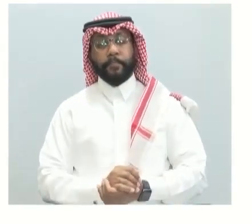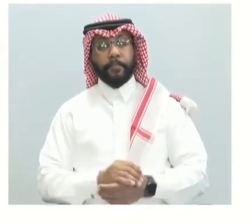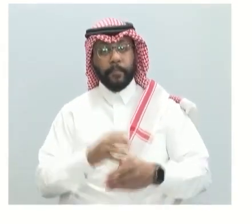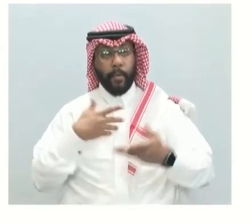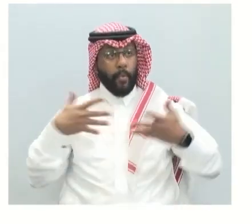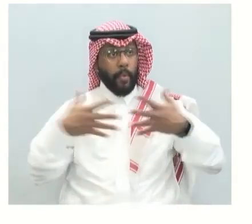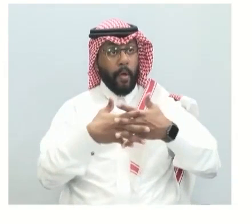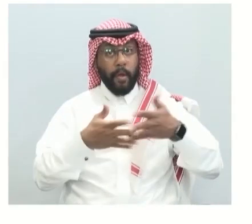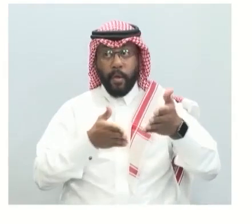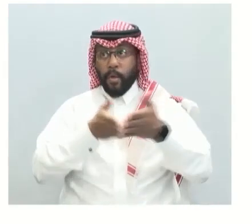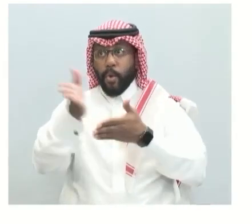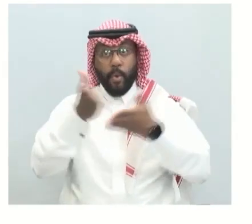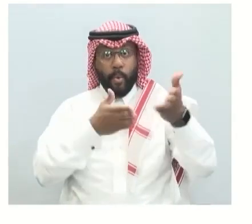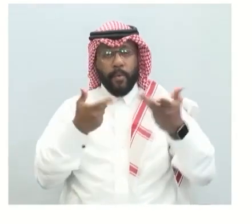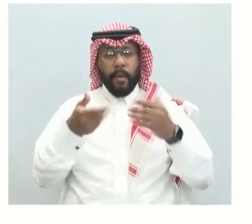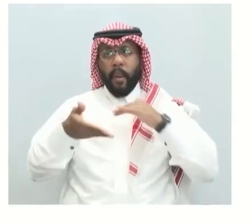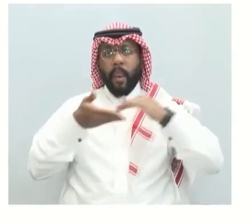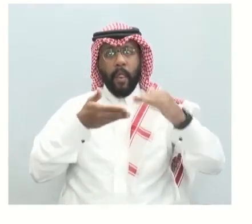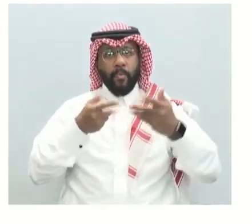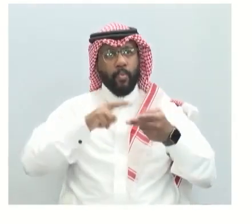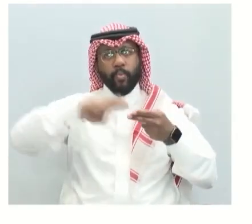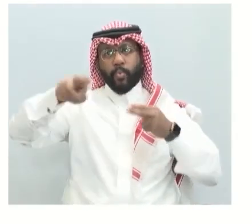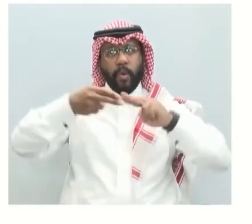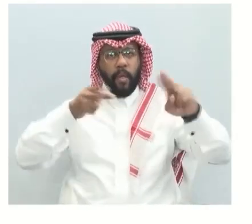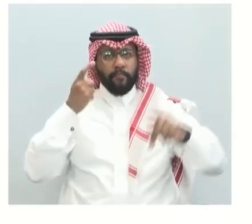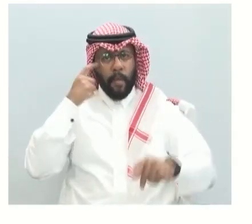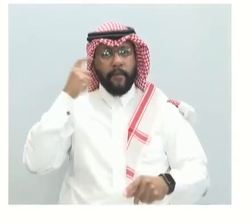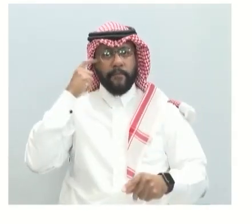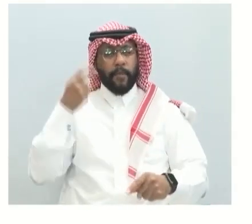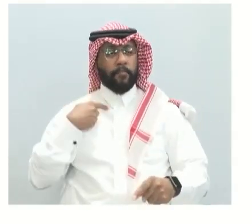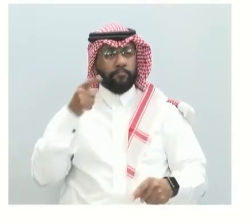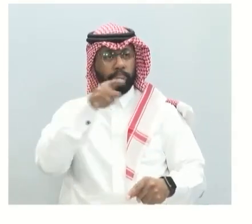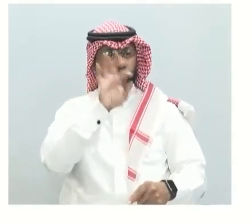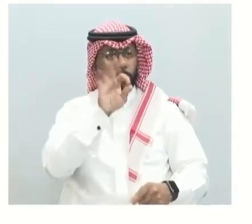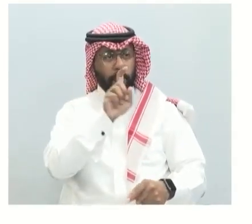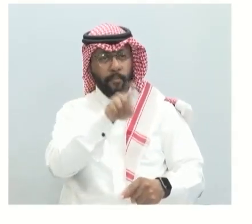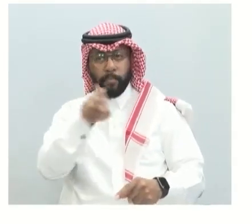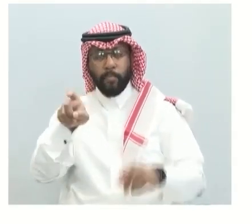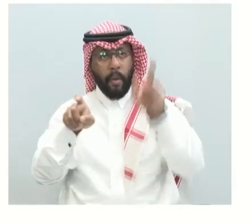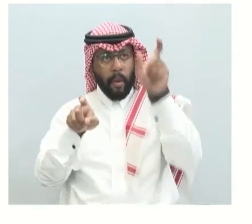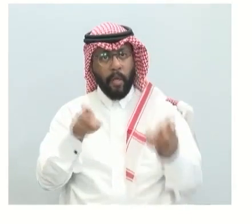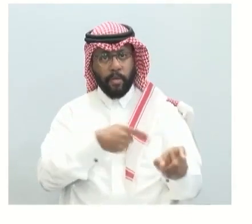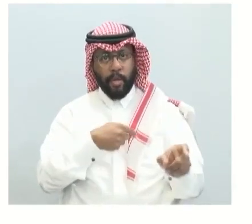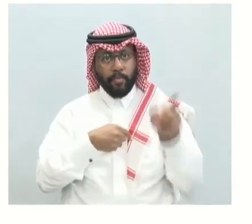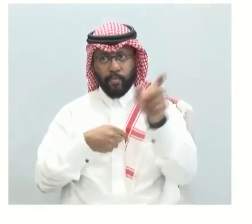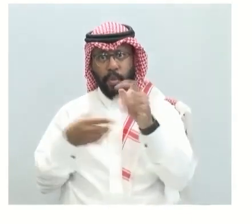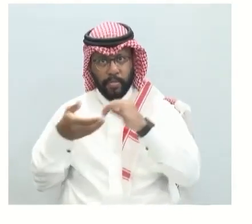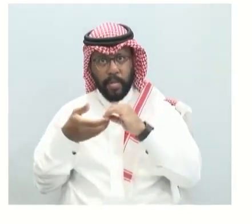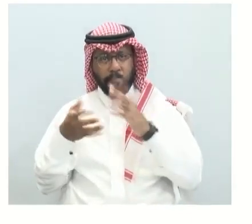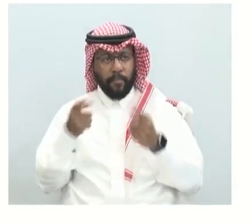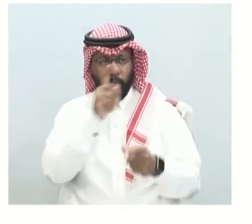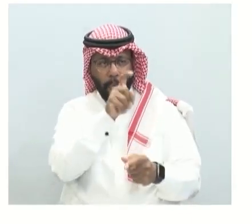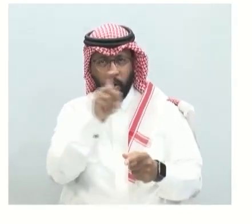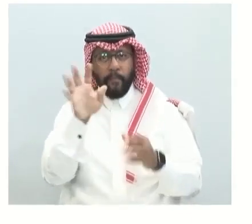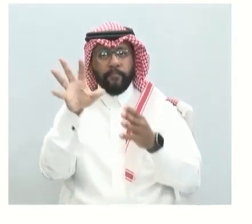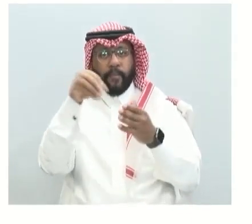تبادل الملفات عاده يتم تبادل الملفات مع الاشخاص الذي تختارهم انت بنفسك كيف يتم تبادل